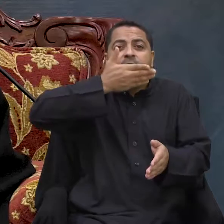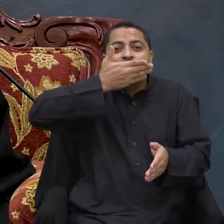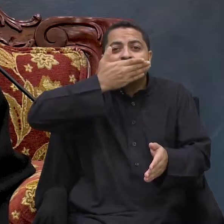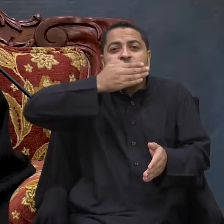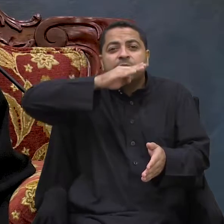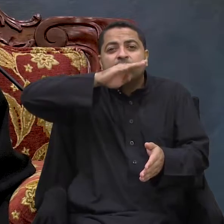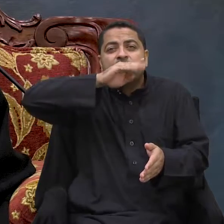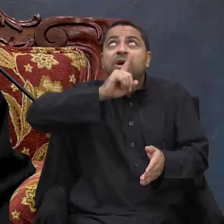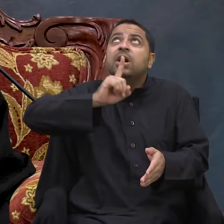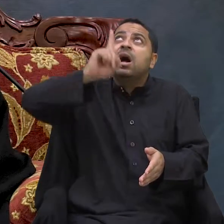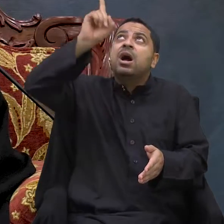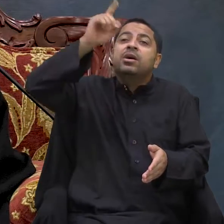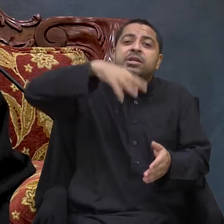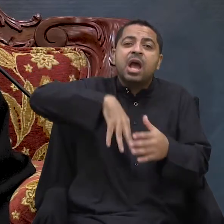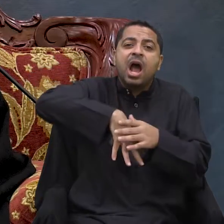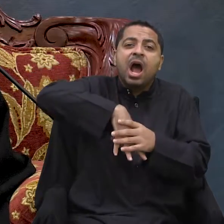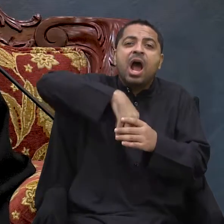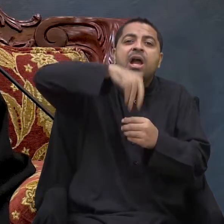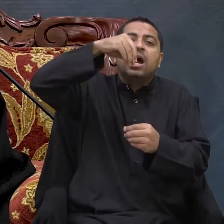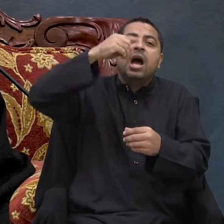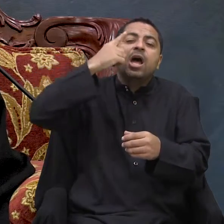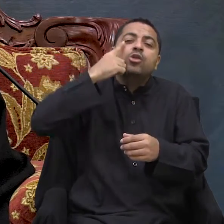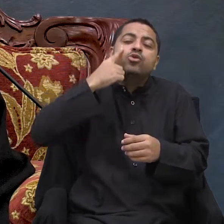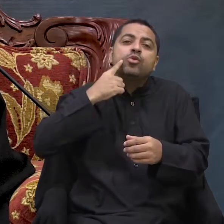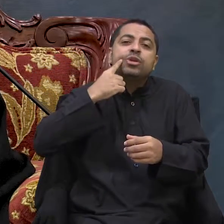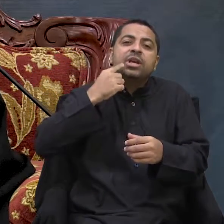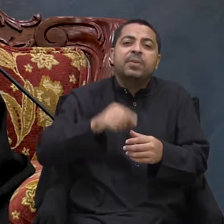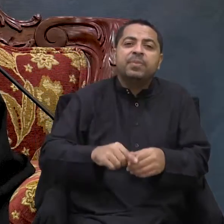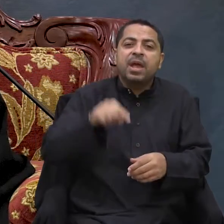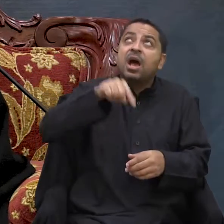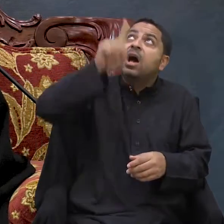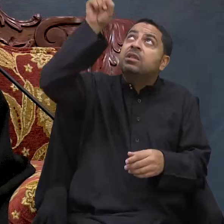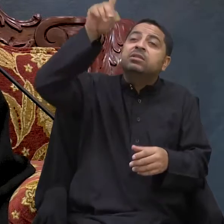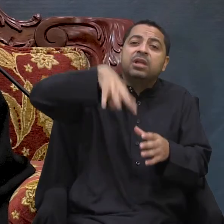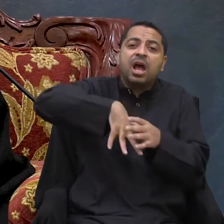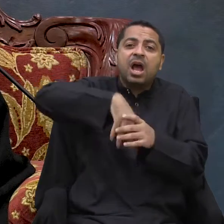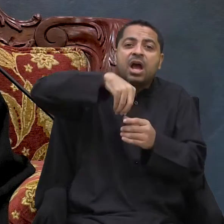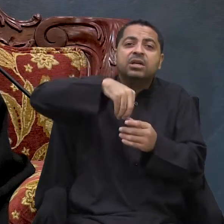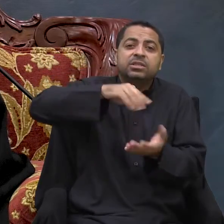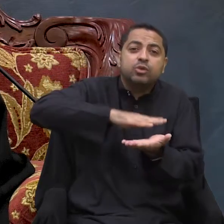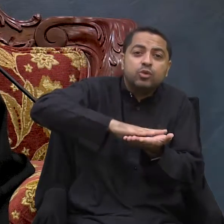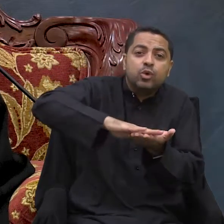لله الذي خلق الدنيا فجعلها دار فناء